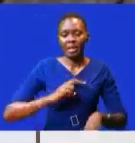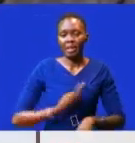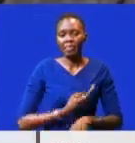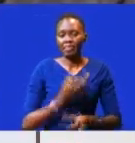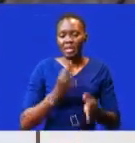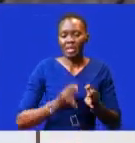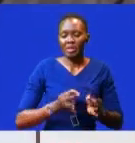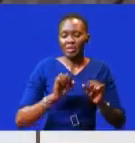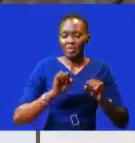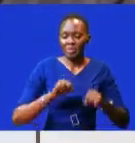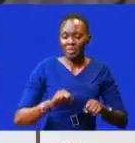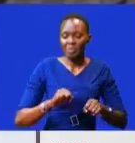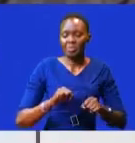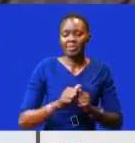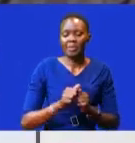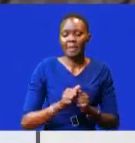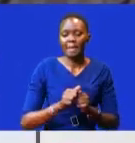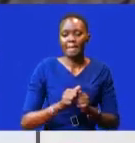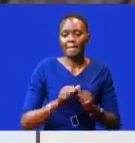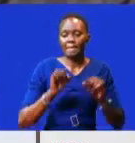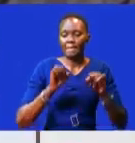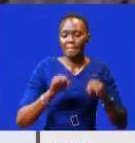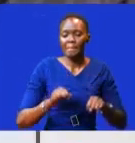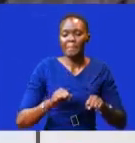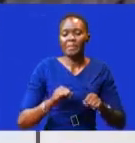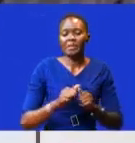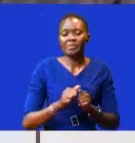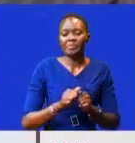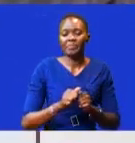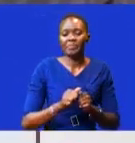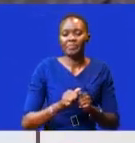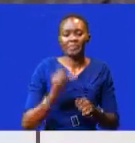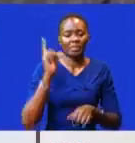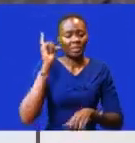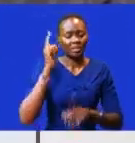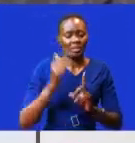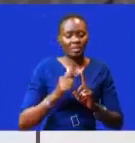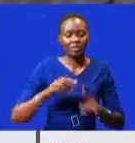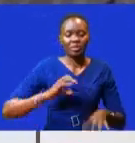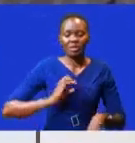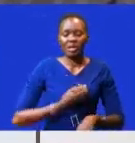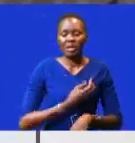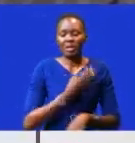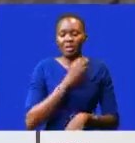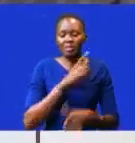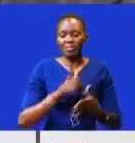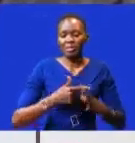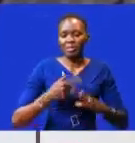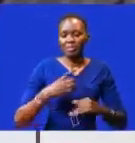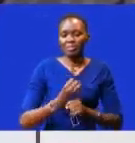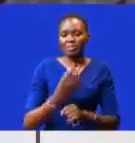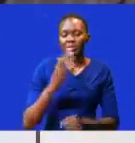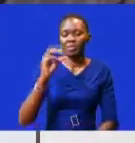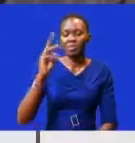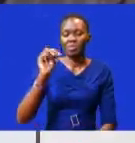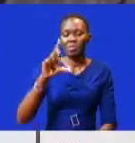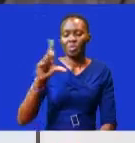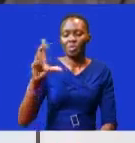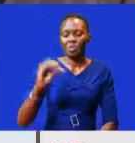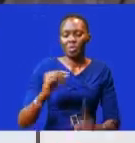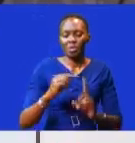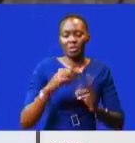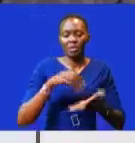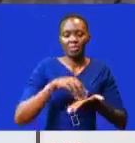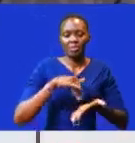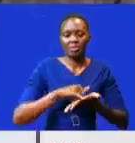kiye ker marwa William Samoei Ruto ondi ye iwakwa ni mondi ket nwa Raymond obed CS position nikech wan kaka